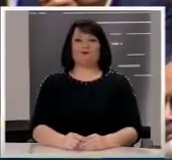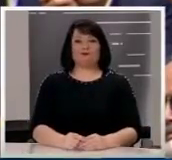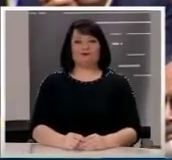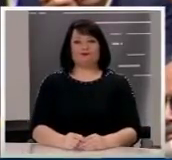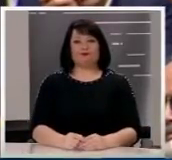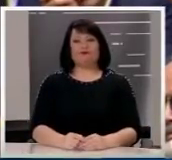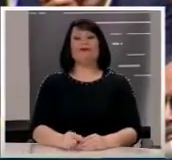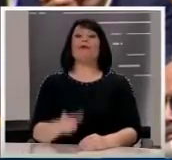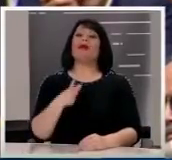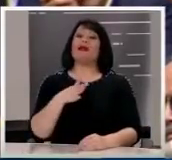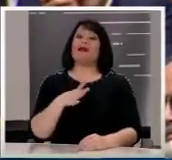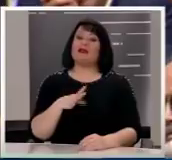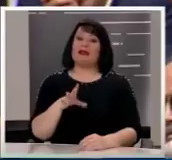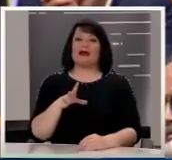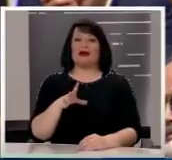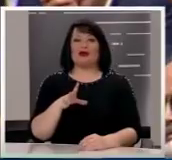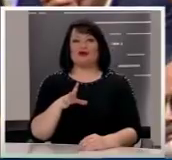Θέλω